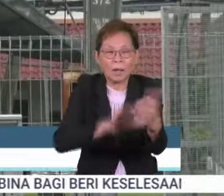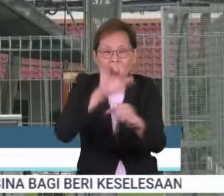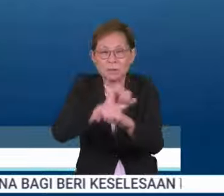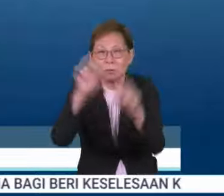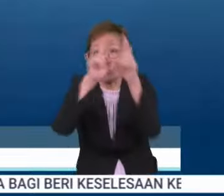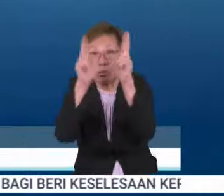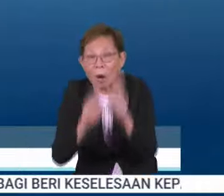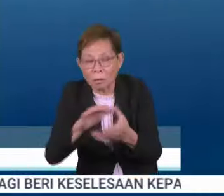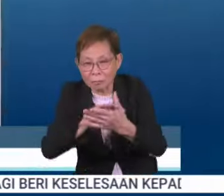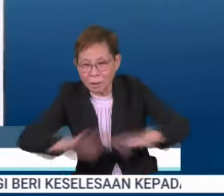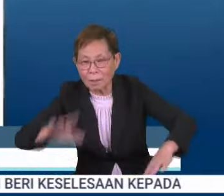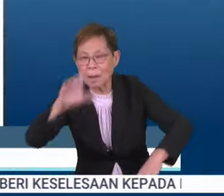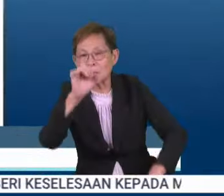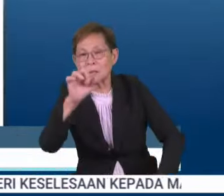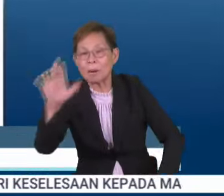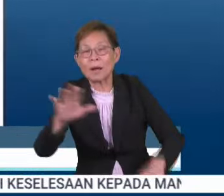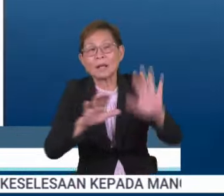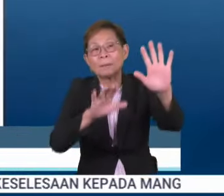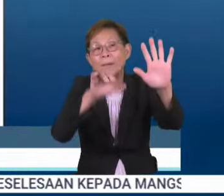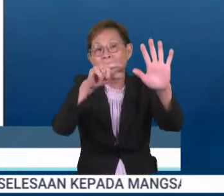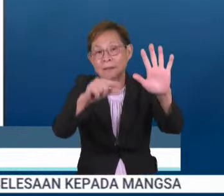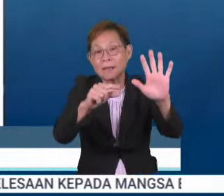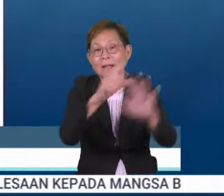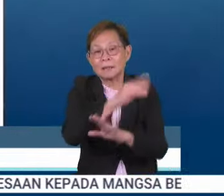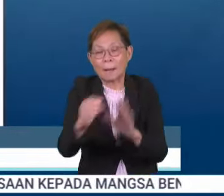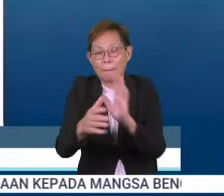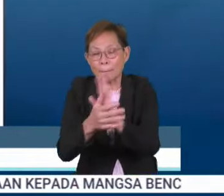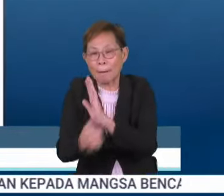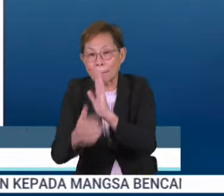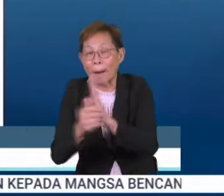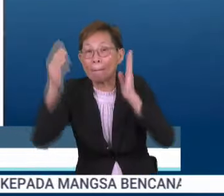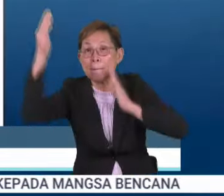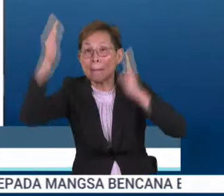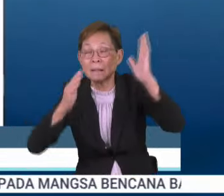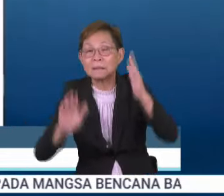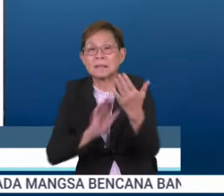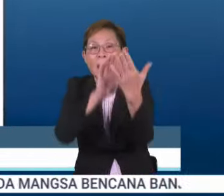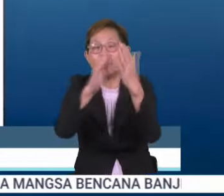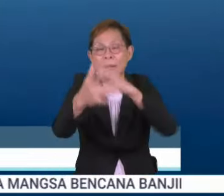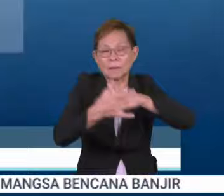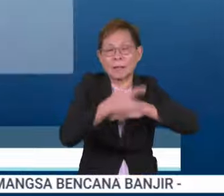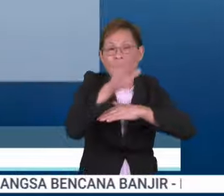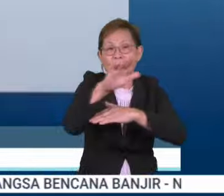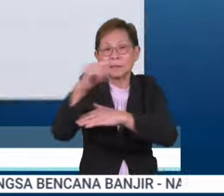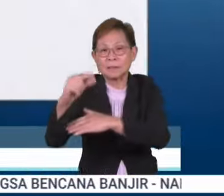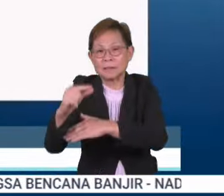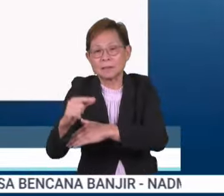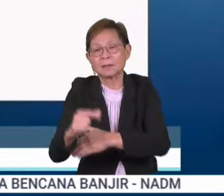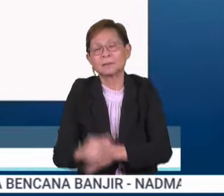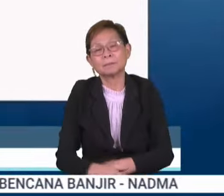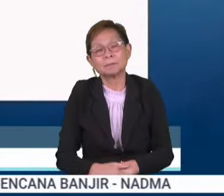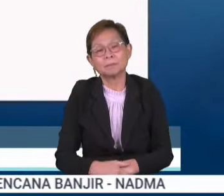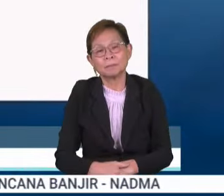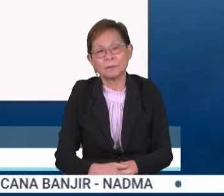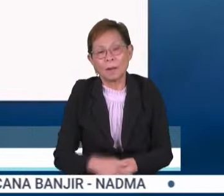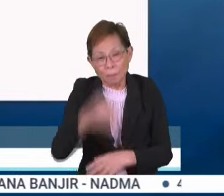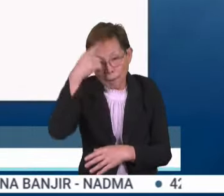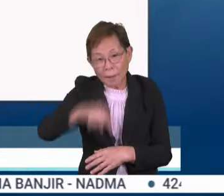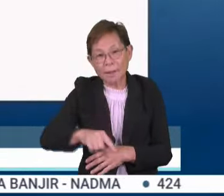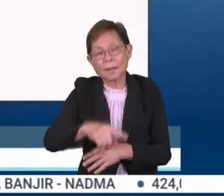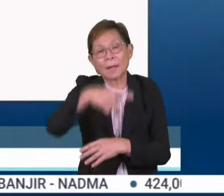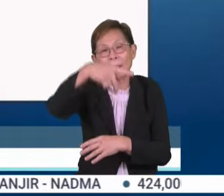pengujian keselamatan cyber 5g serta kepakaran tempatan terhadap teknologi 5g sebaik mungkin bagi